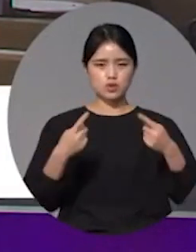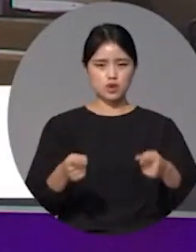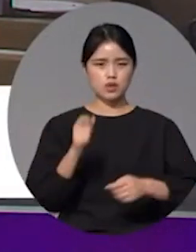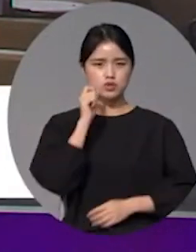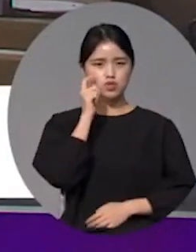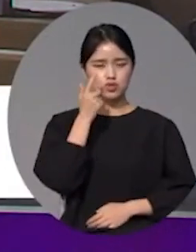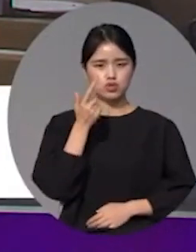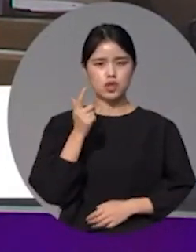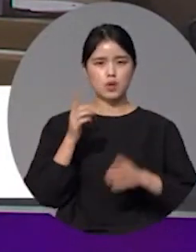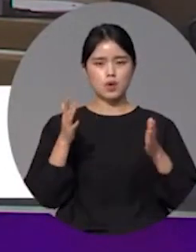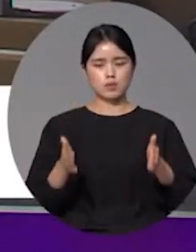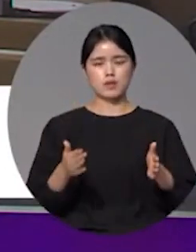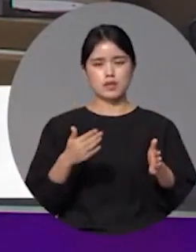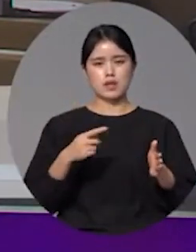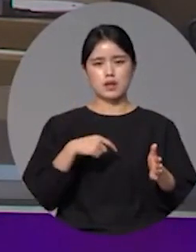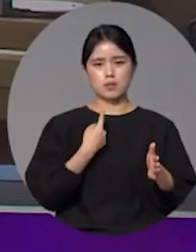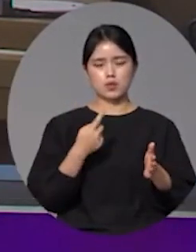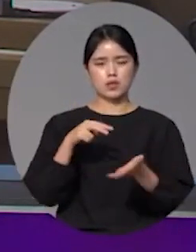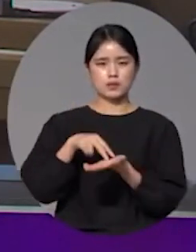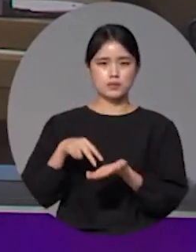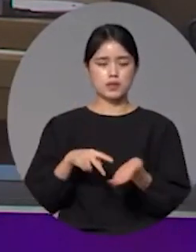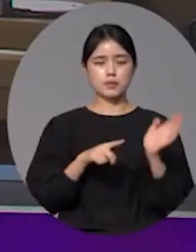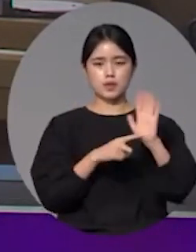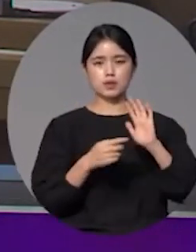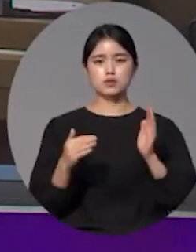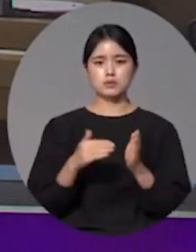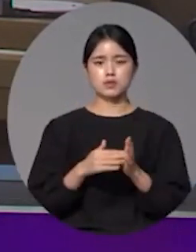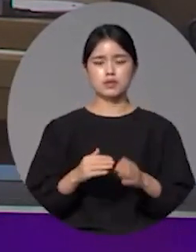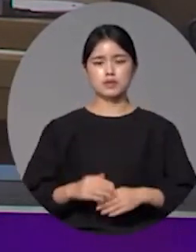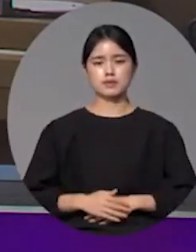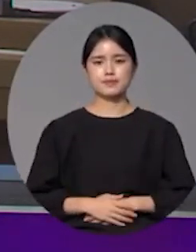자신의 입장을 밝혔습니다 조수호 기자입니다